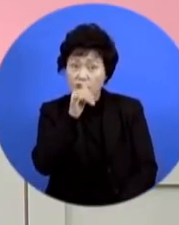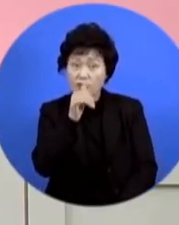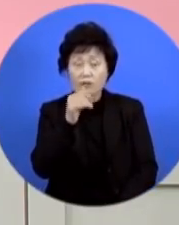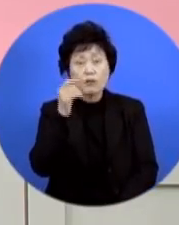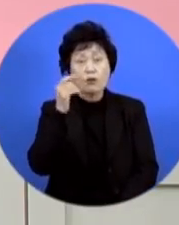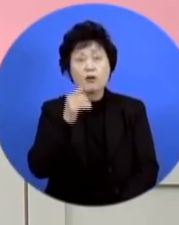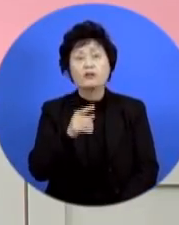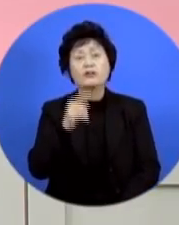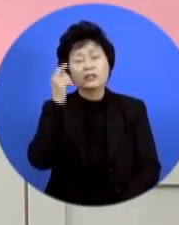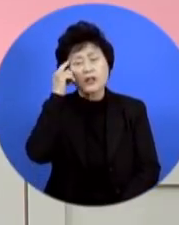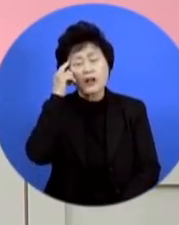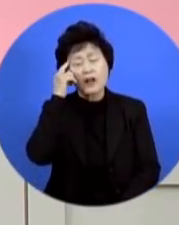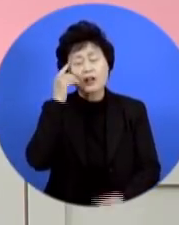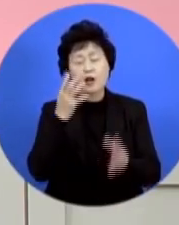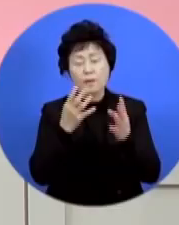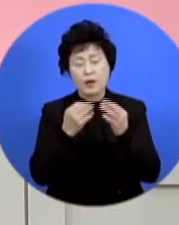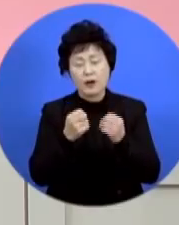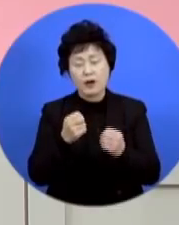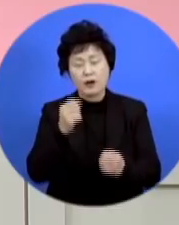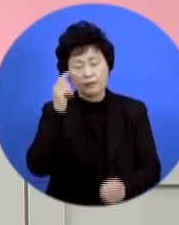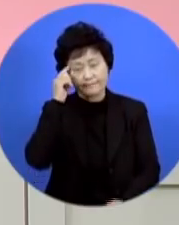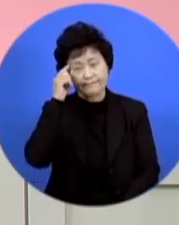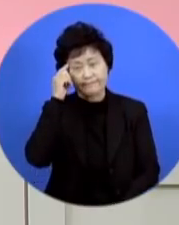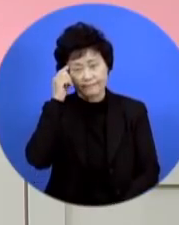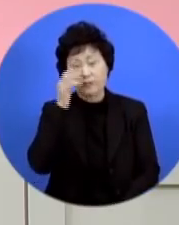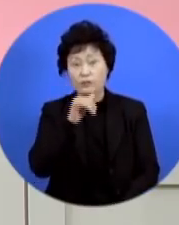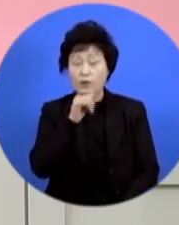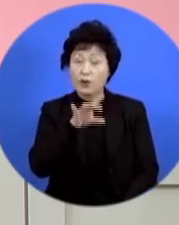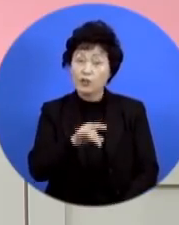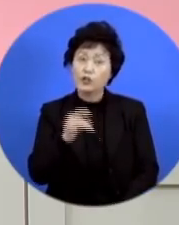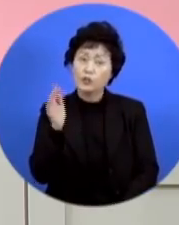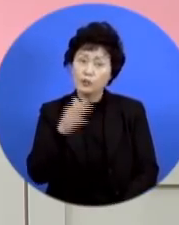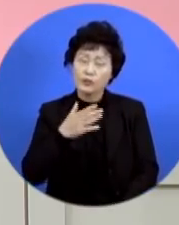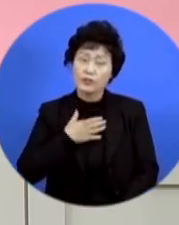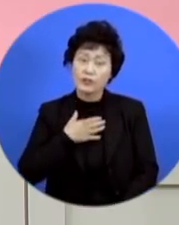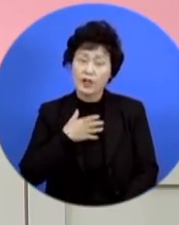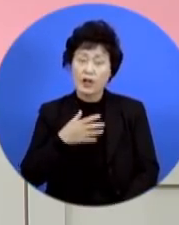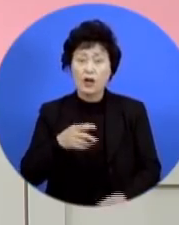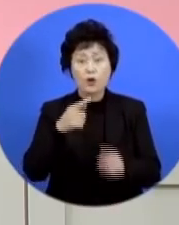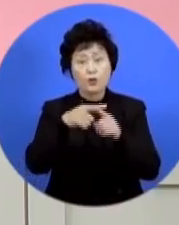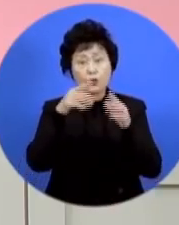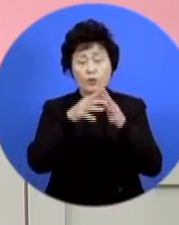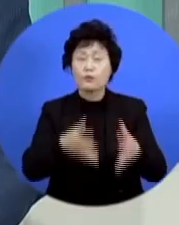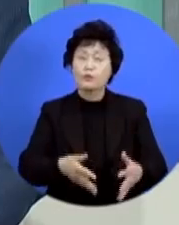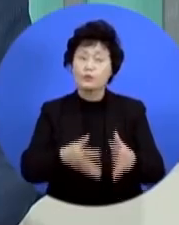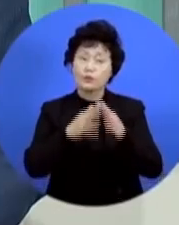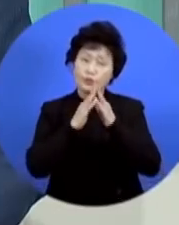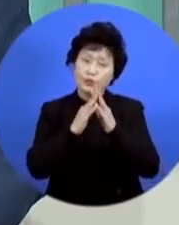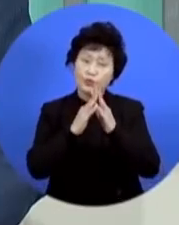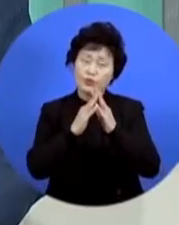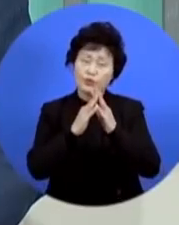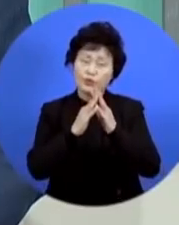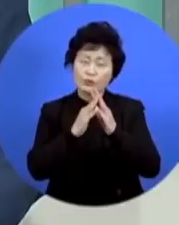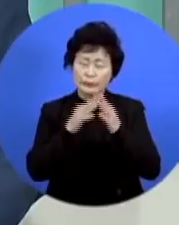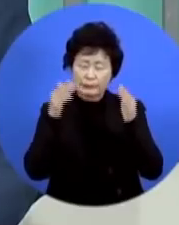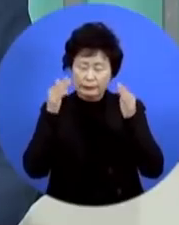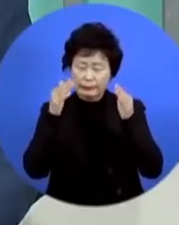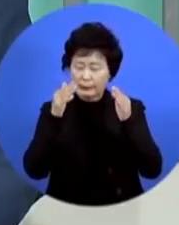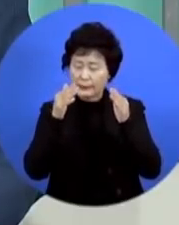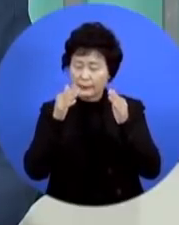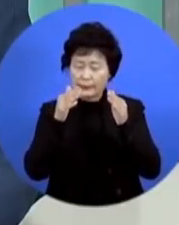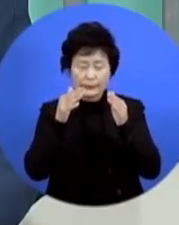참 많이 하게 됩니다. 그래서 처음부터 저는 이렇게 교회 건축에다가 이렇게 너무 이렇게 드라이브를 걸지